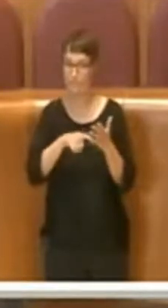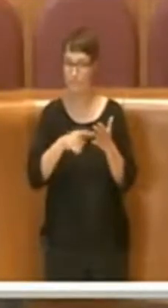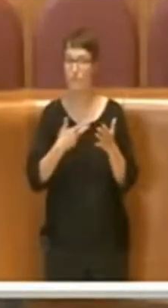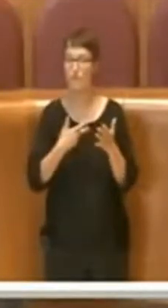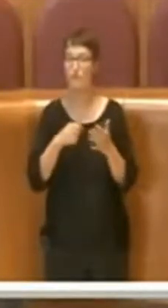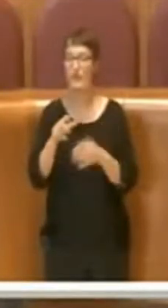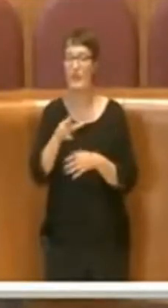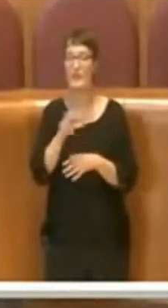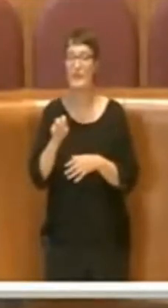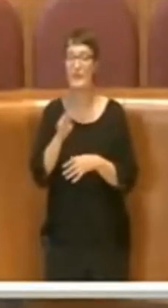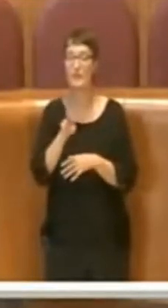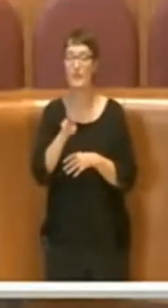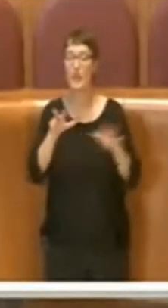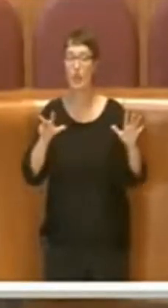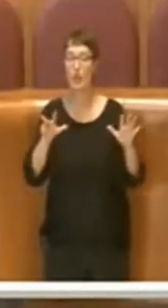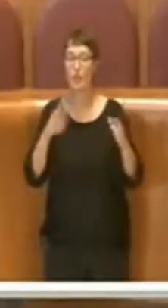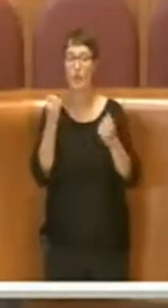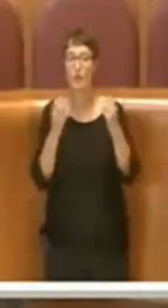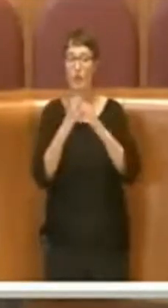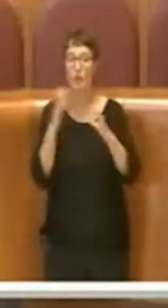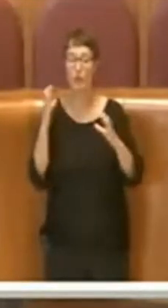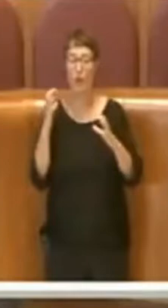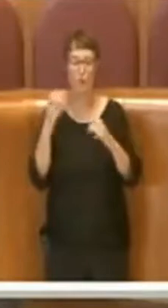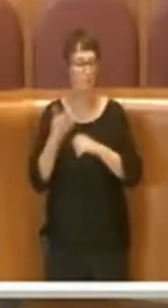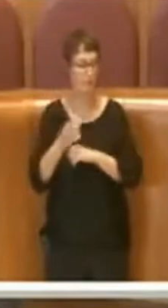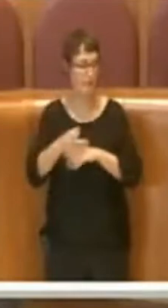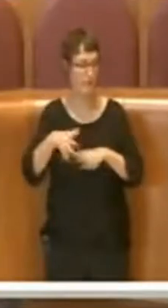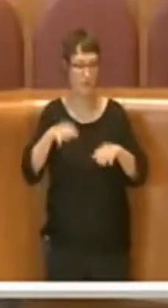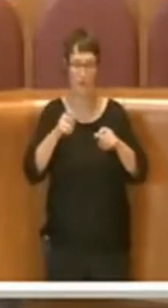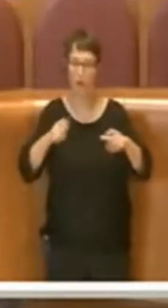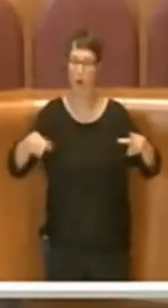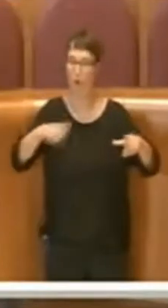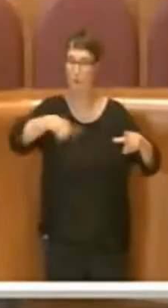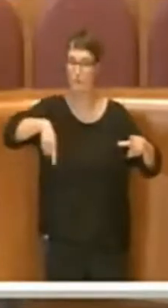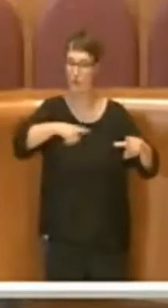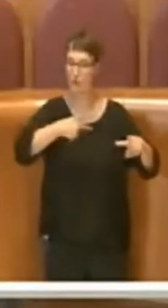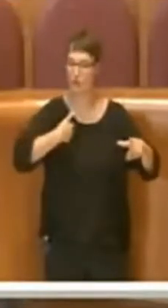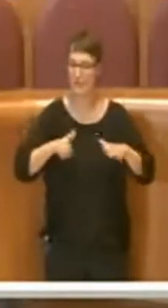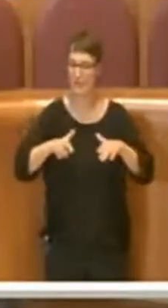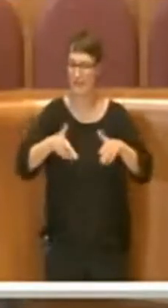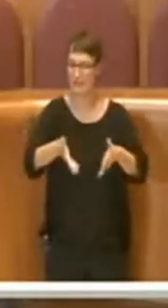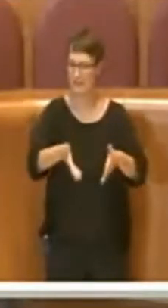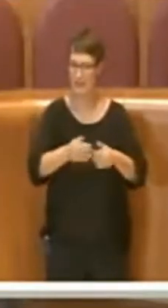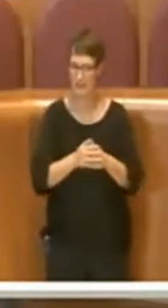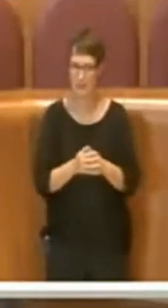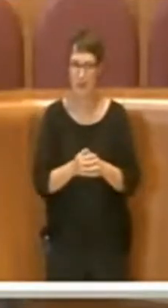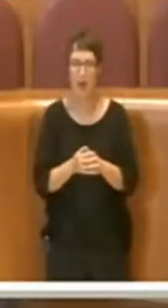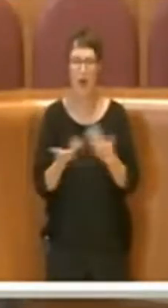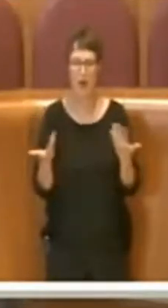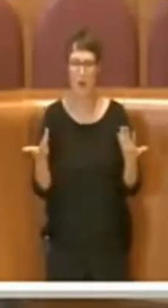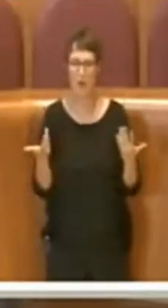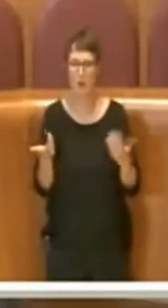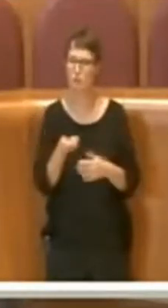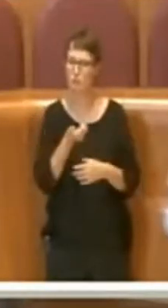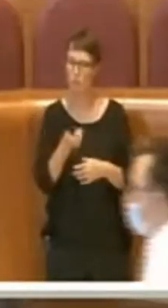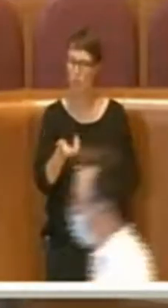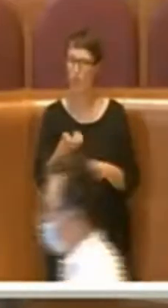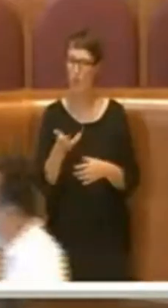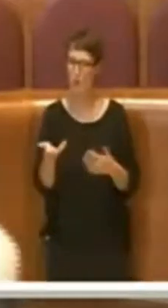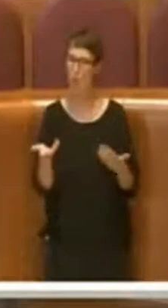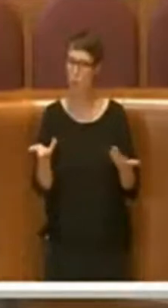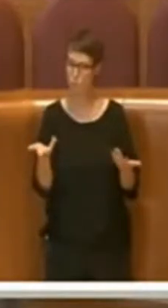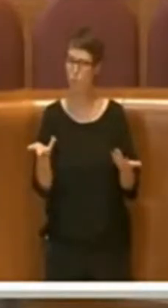autobus che cominceranno a circolare per le nostre strade nelle prossime settimane, quindi un numero cospicuo che